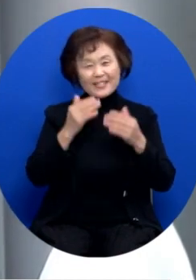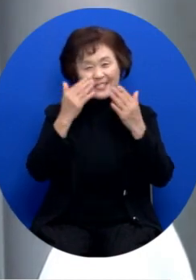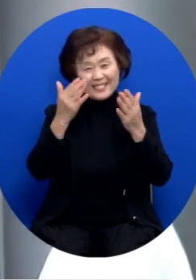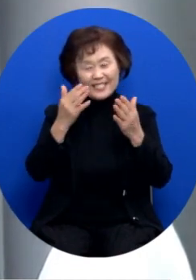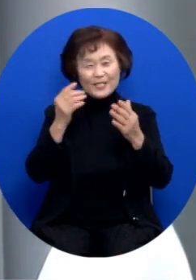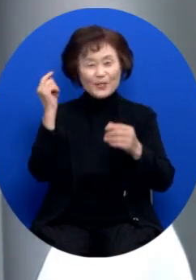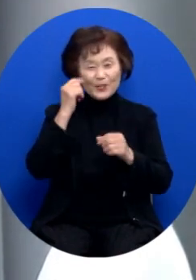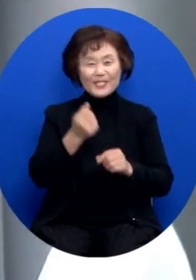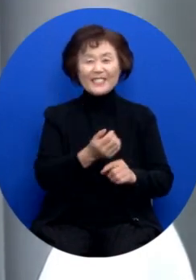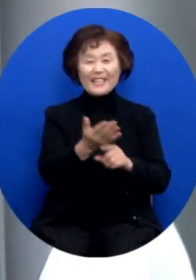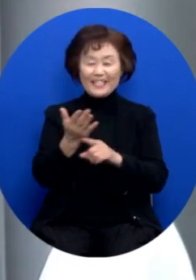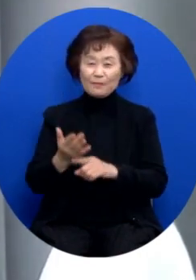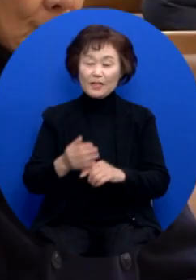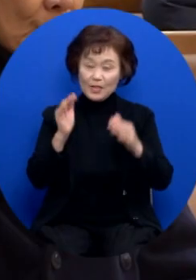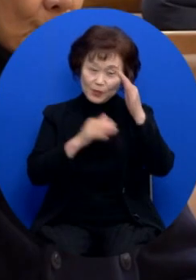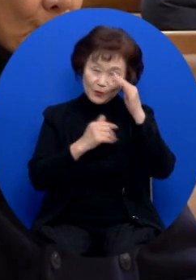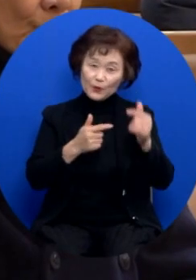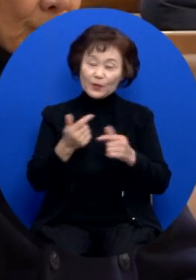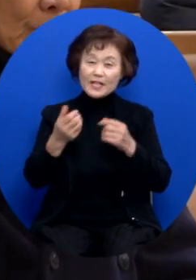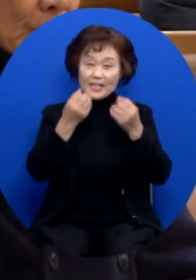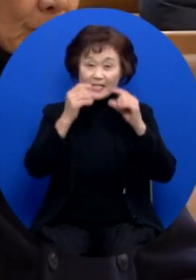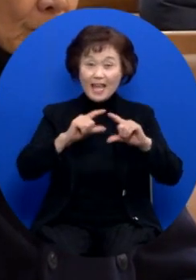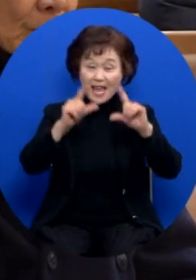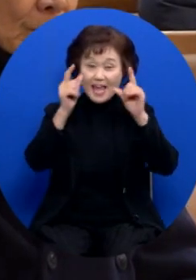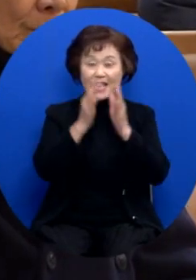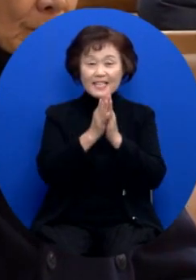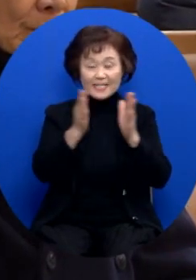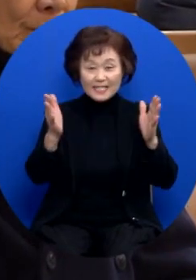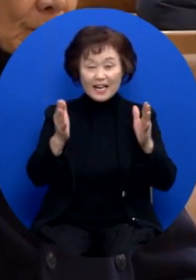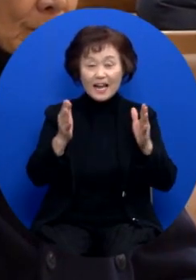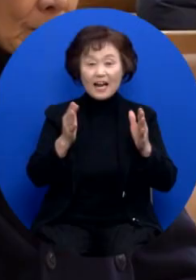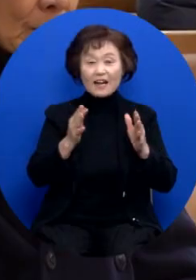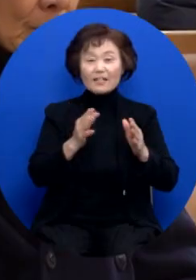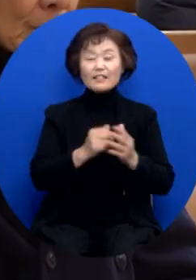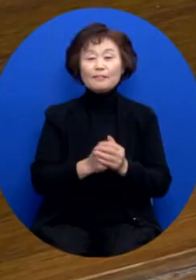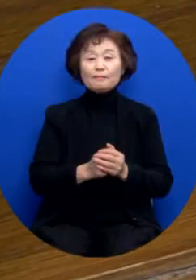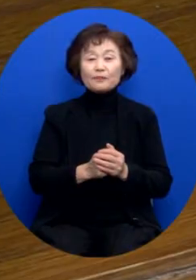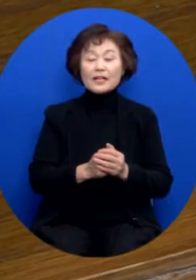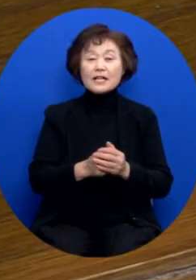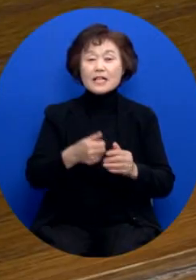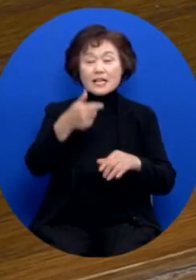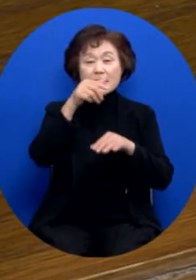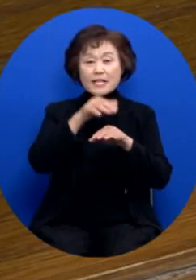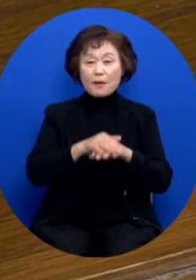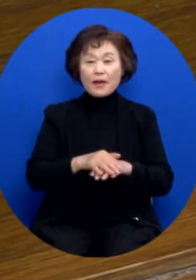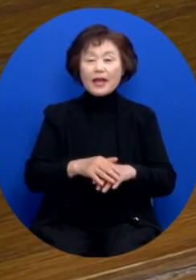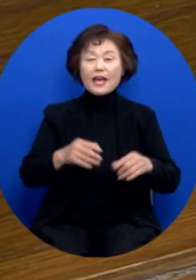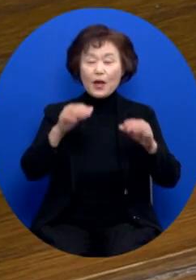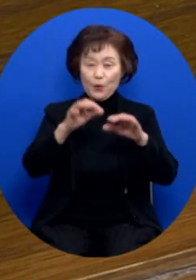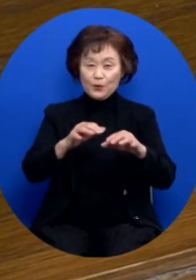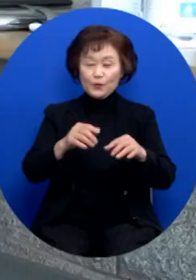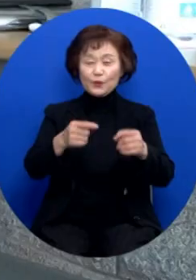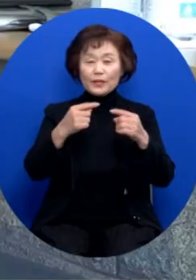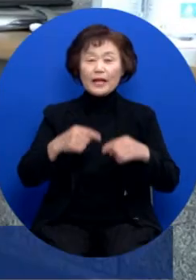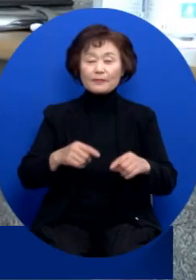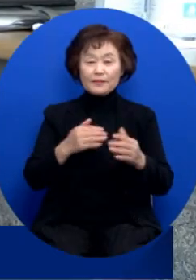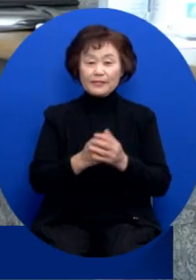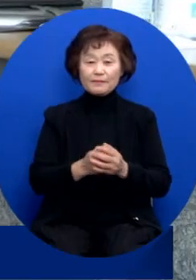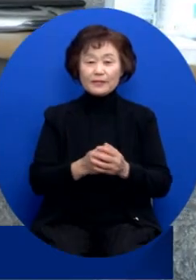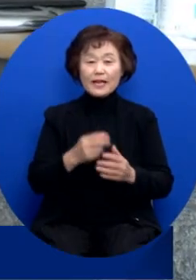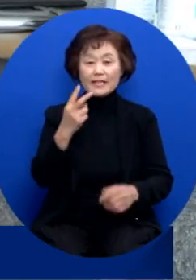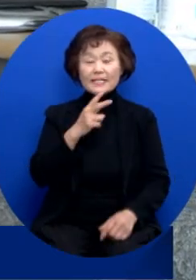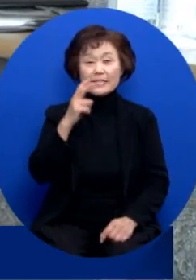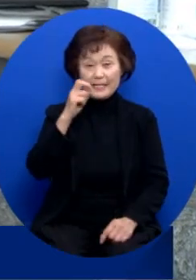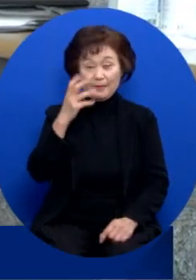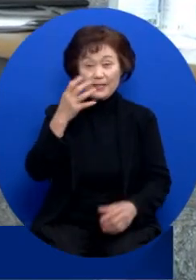보냈습니다. 성도들은 새해 시작을 은혜로 맞이하자는 마음으로 예배의 자리에 나왔습니다. 2024년